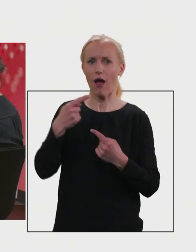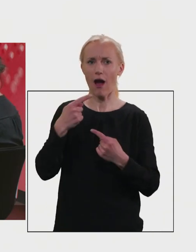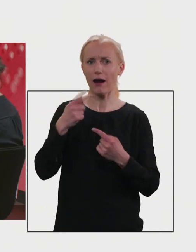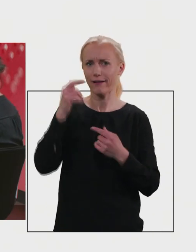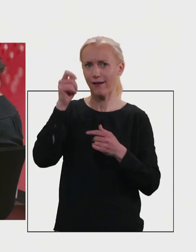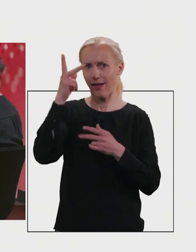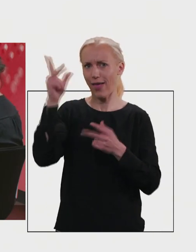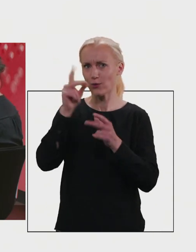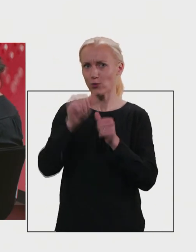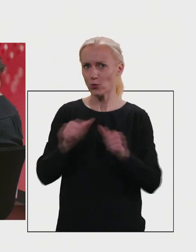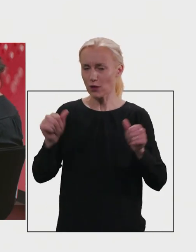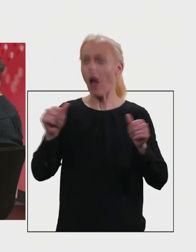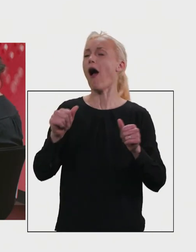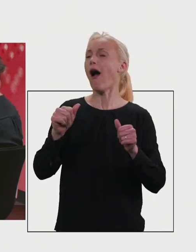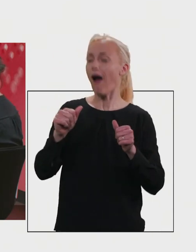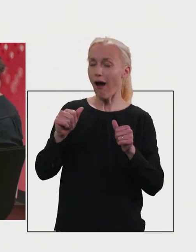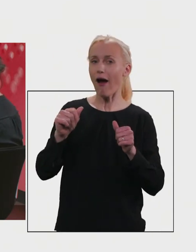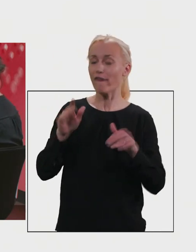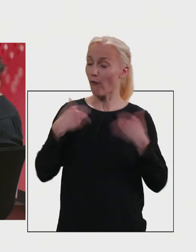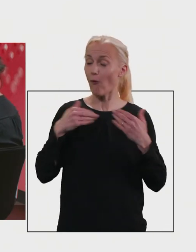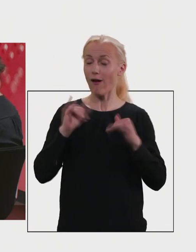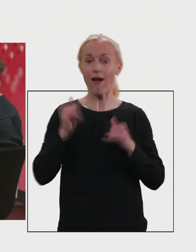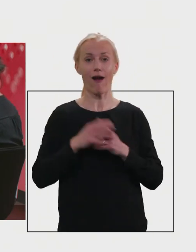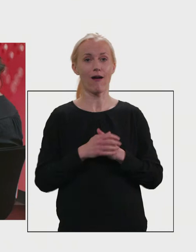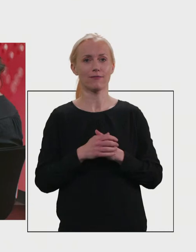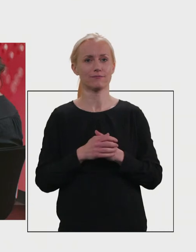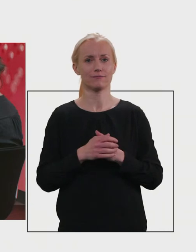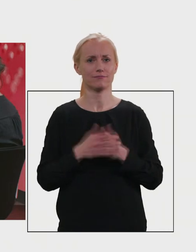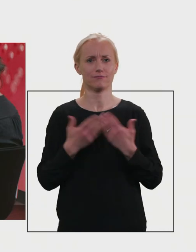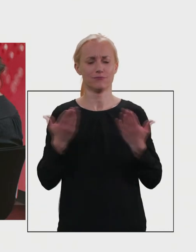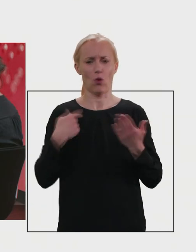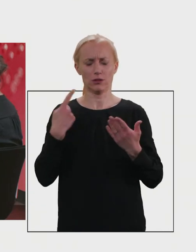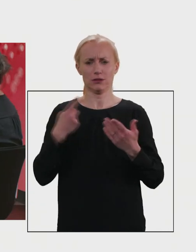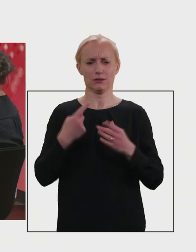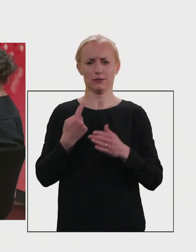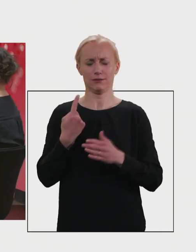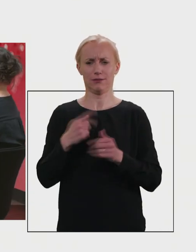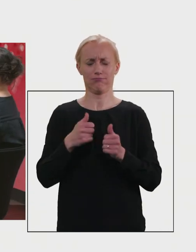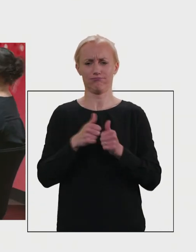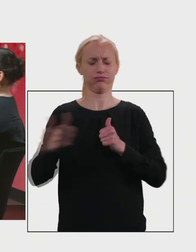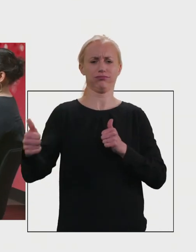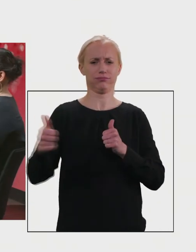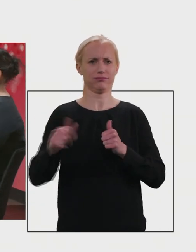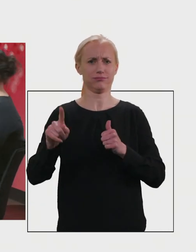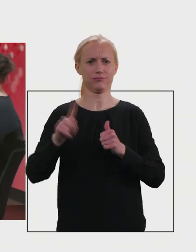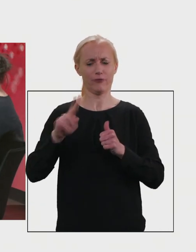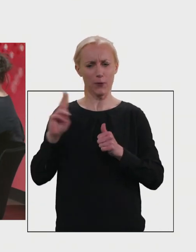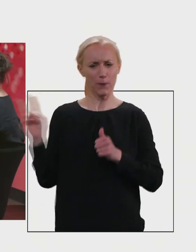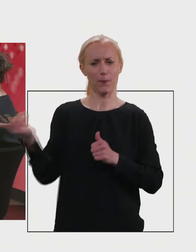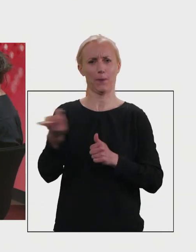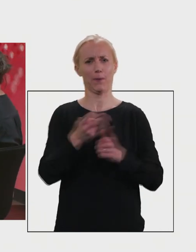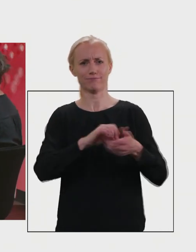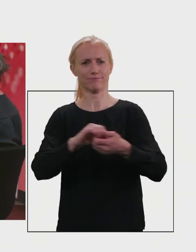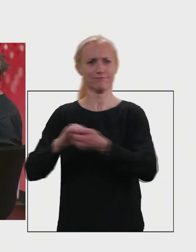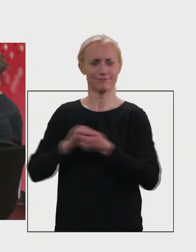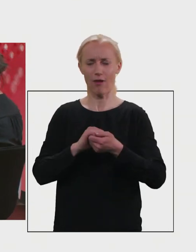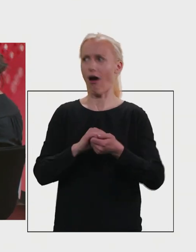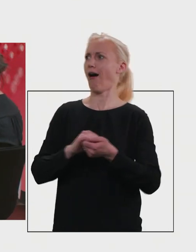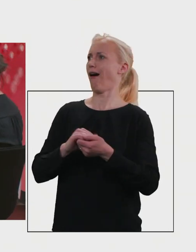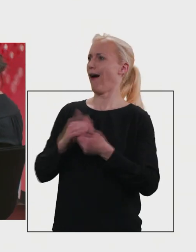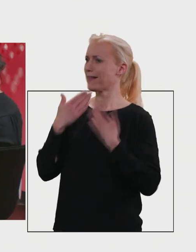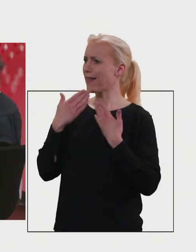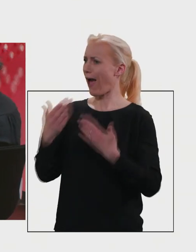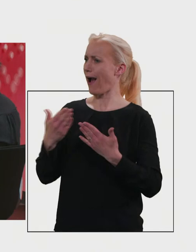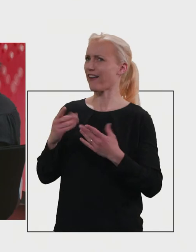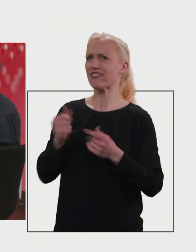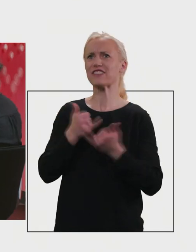Ach, klar, wenn Sie das wollen. Also, ja, sehr gerne. Das fand ich ja völlig aus dem Raster. Das macht ja keiner. Danke. Ich komme mir fast vor wie zu